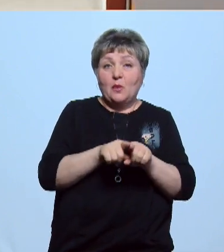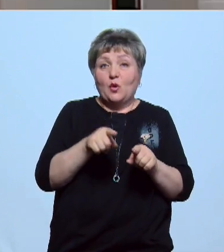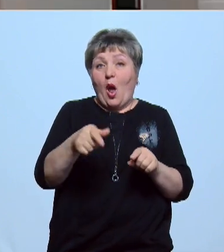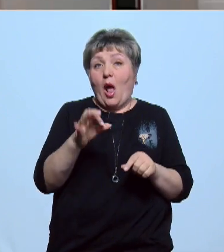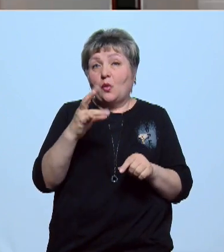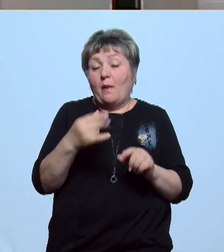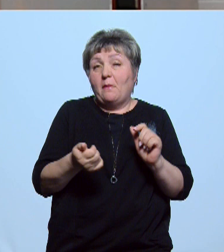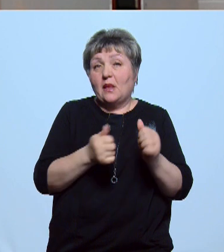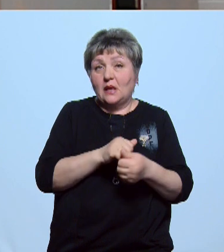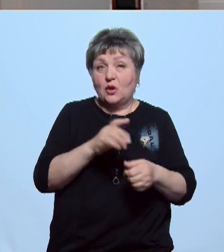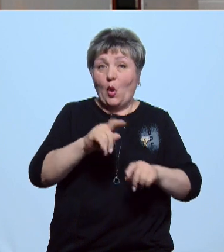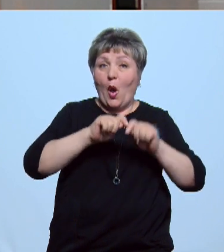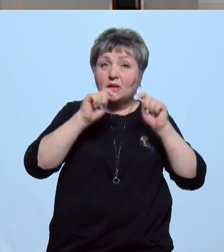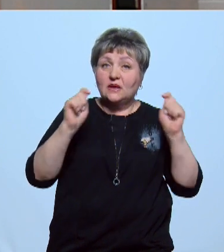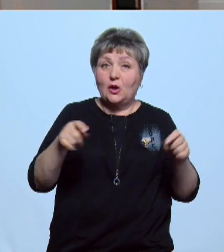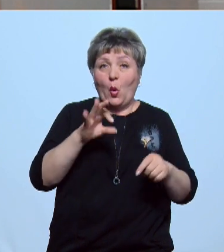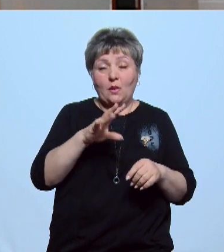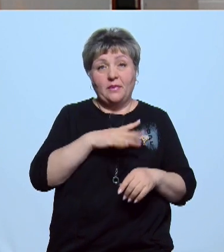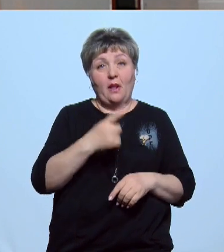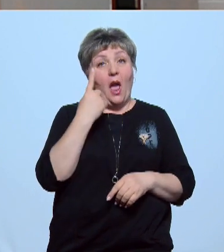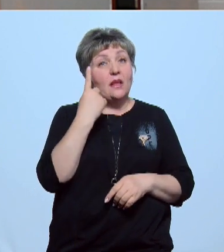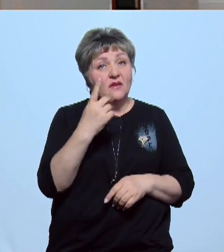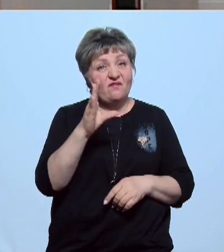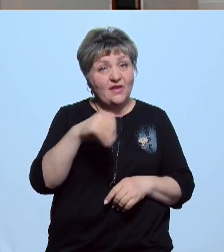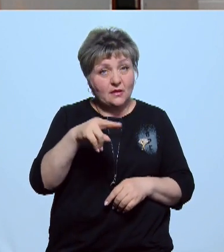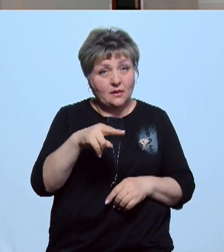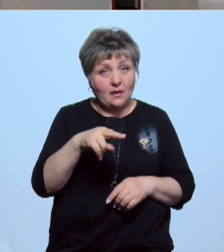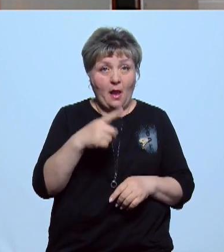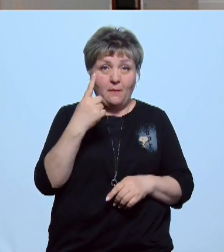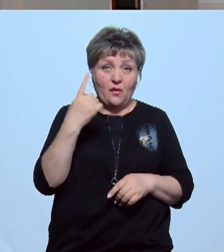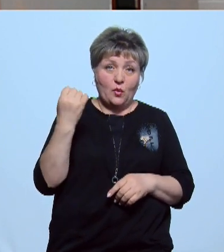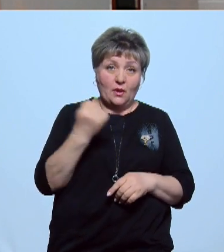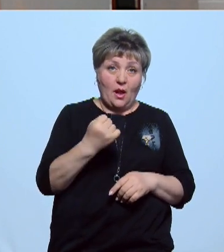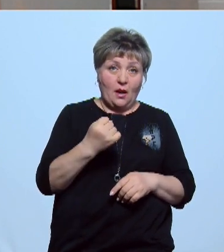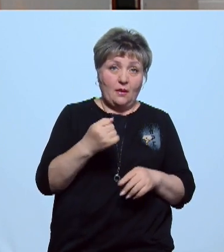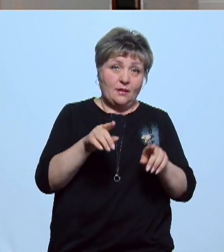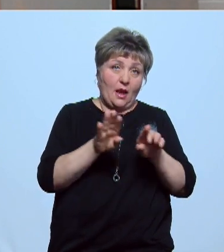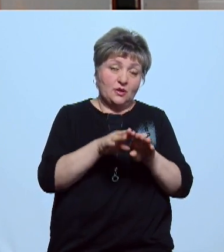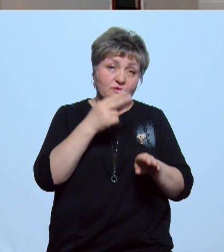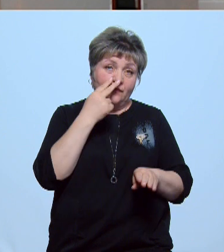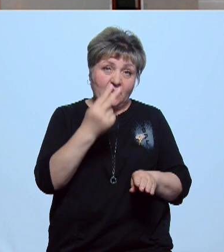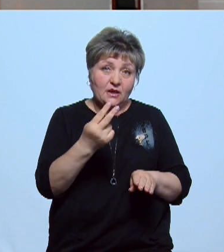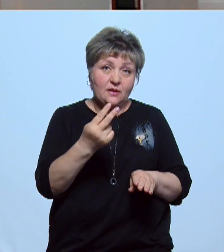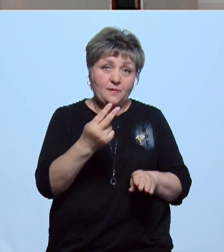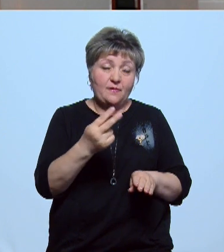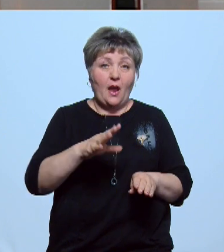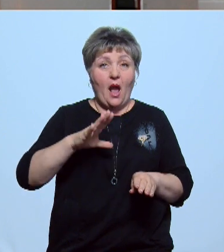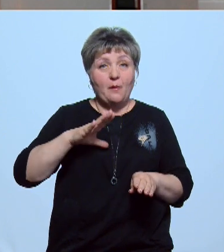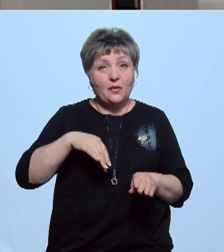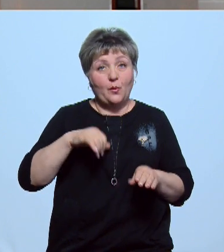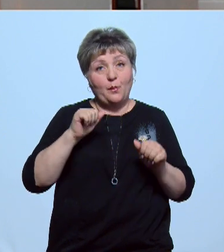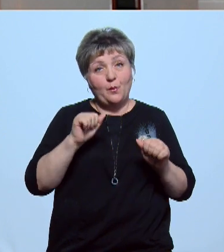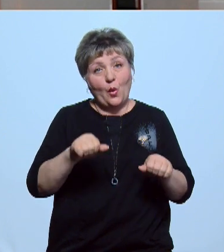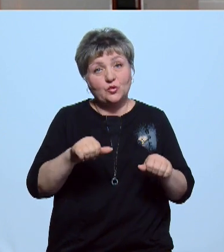меняется. У него на открытии был такой вид. Первую неделю он будет пока таким же. А потом,